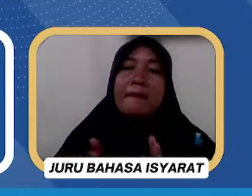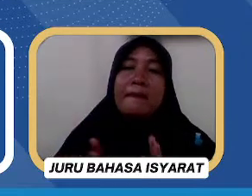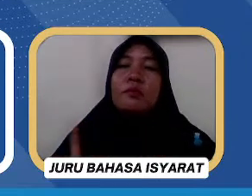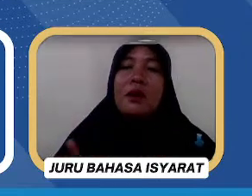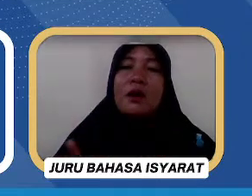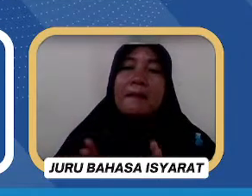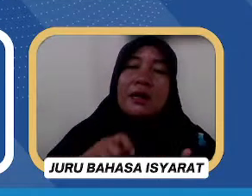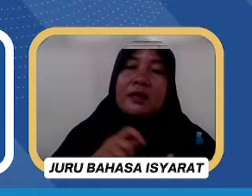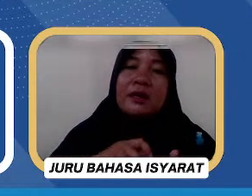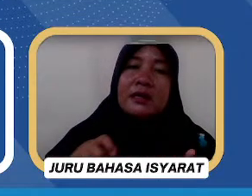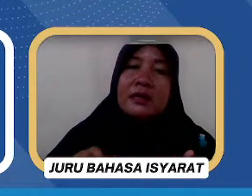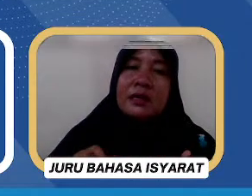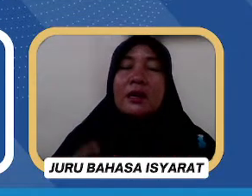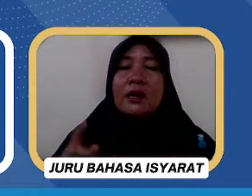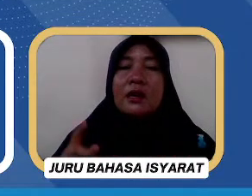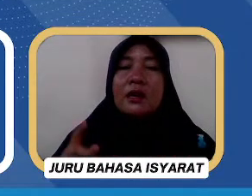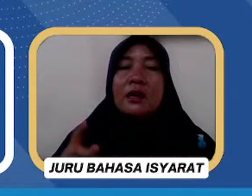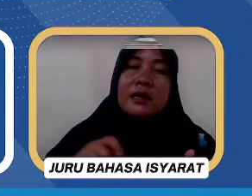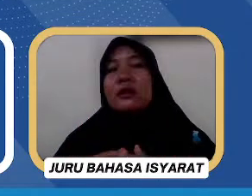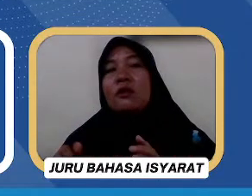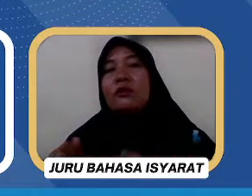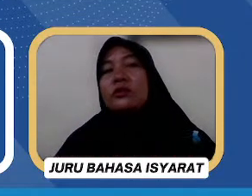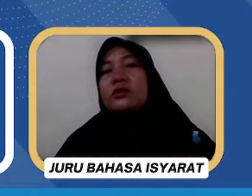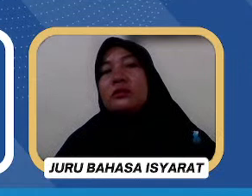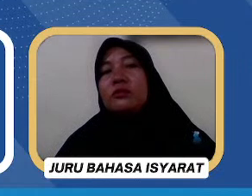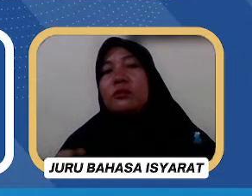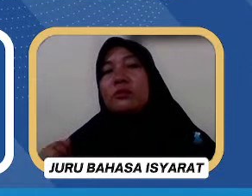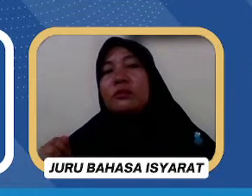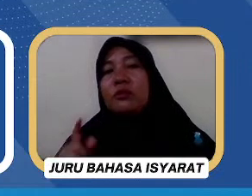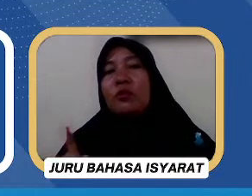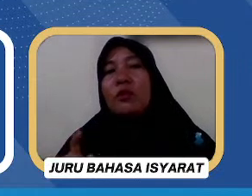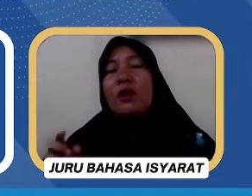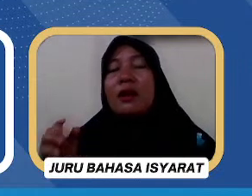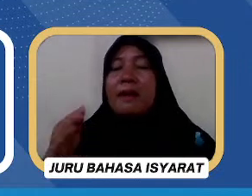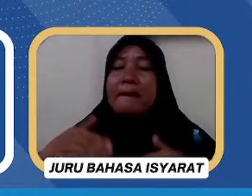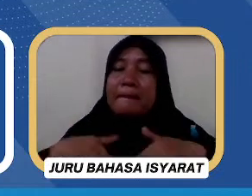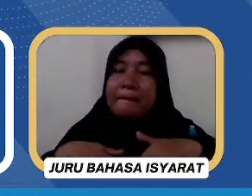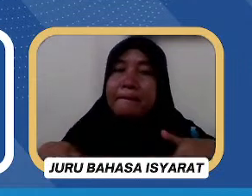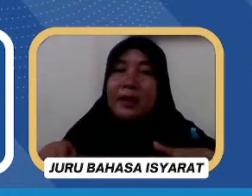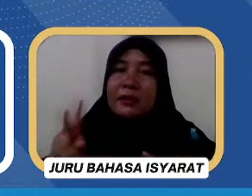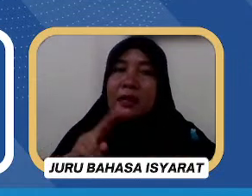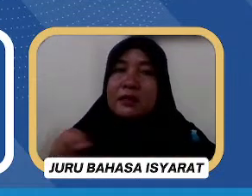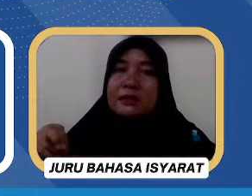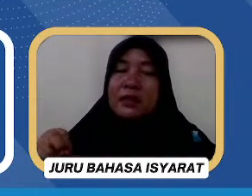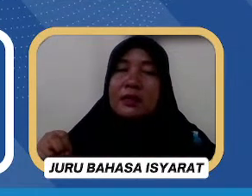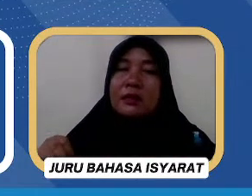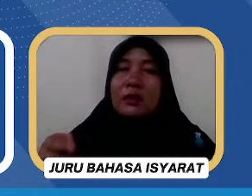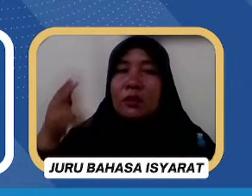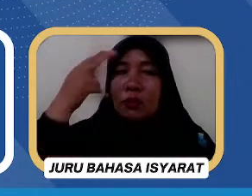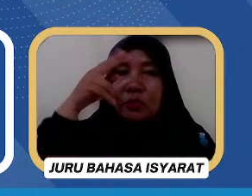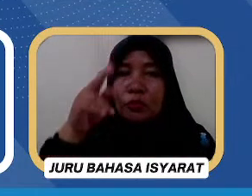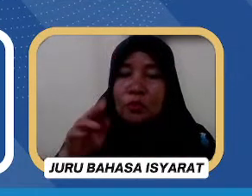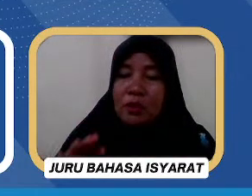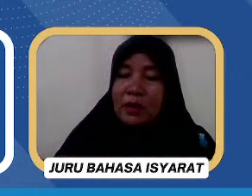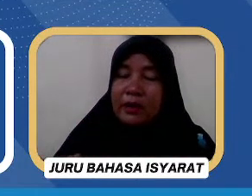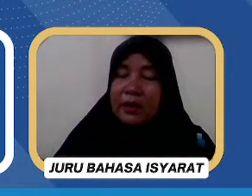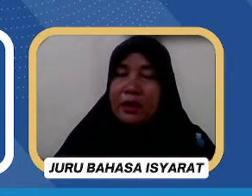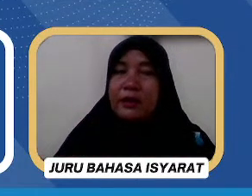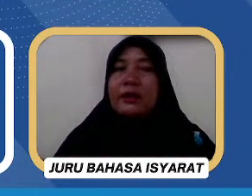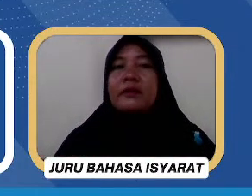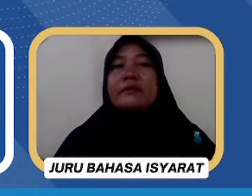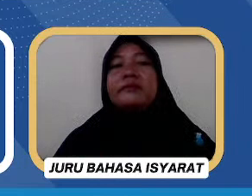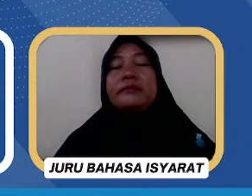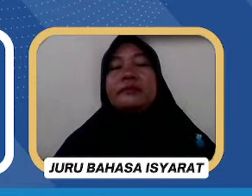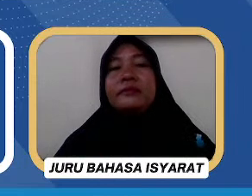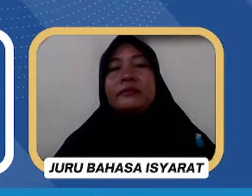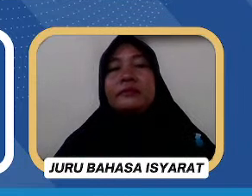membuat batasan, membuat larangan pada siapa? Kepada anak kita. Untuk siapa? Untuk kebaikan anak kita. Supaya apa?